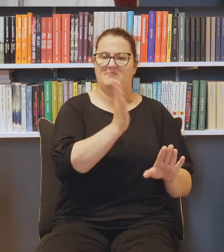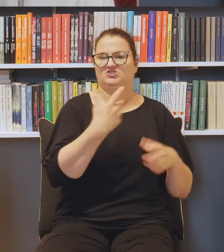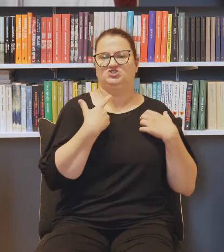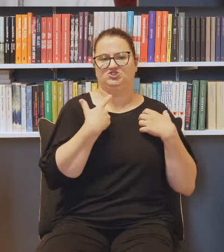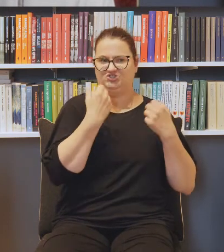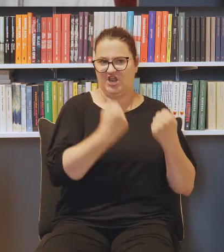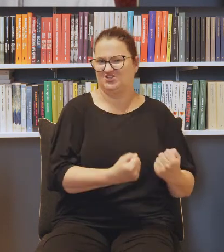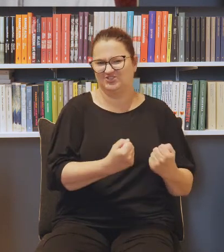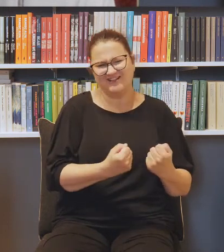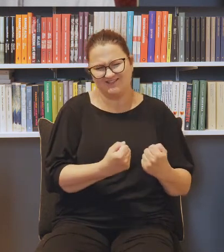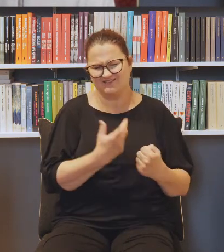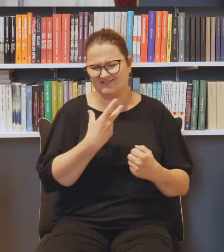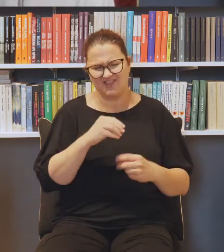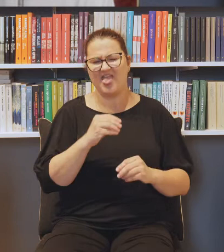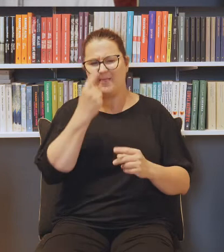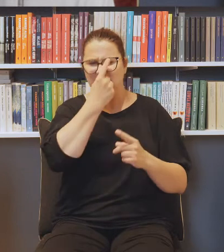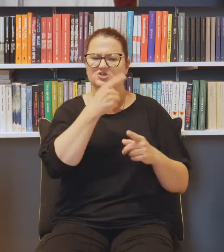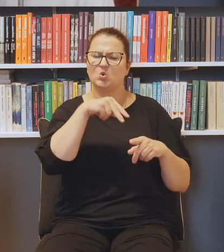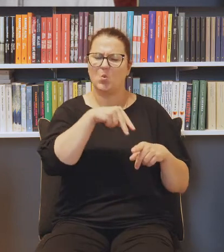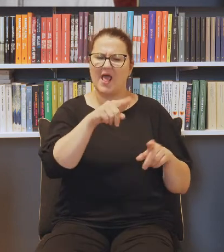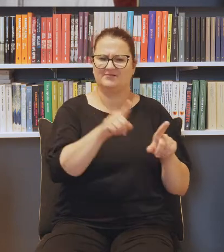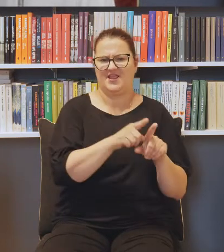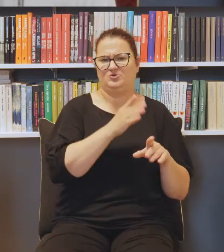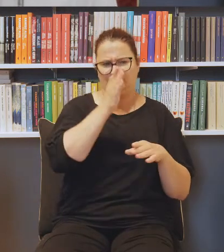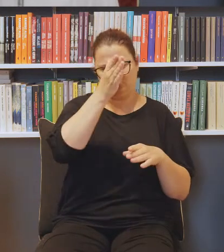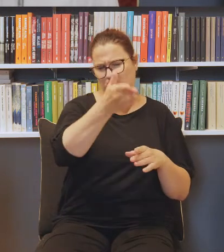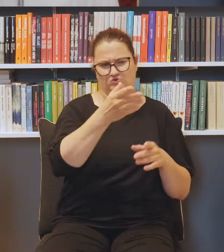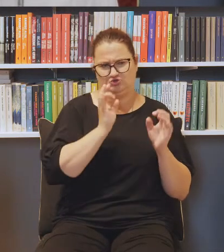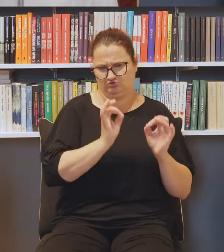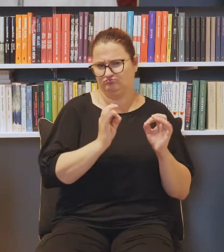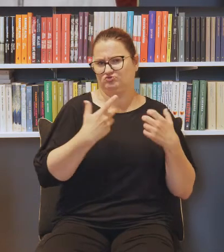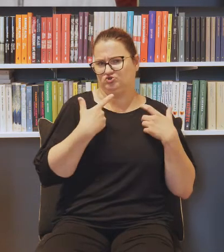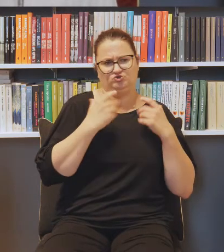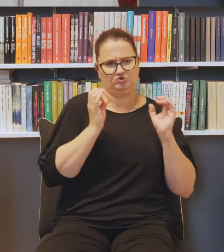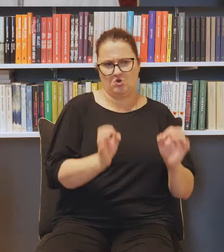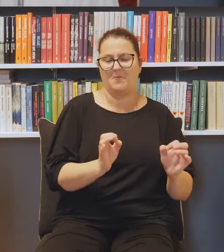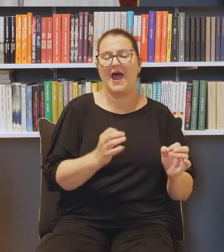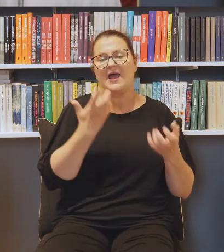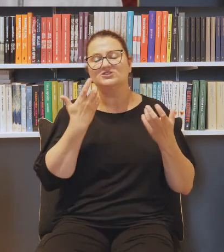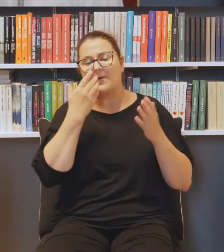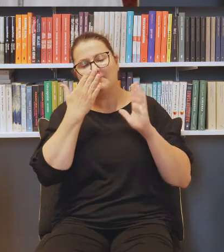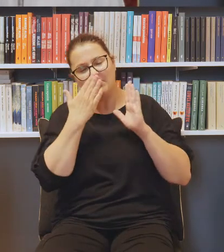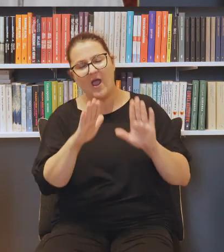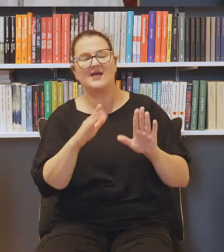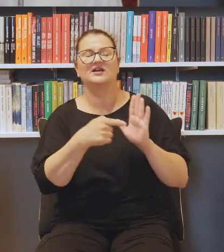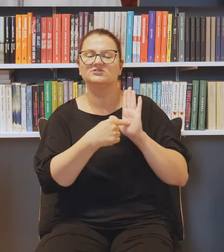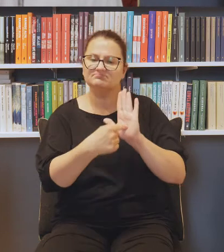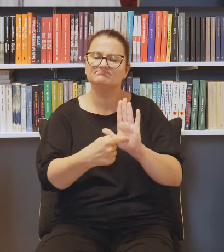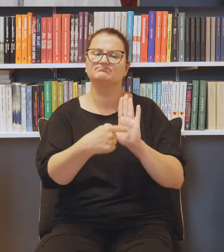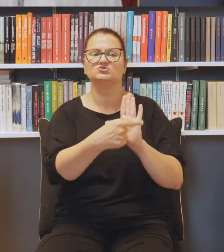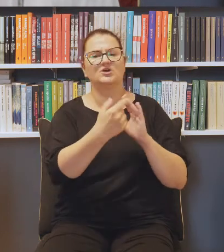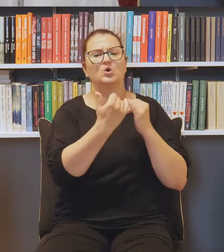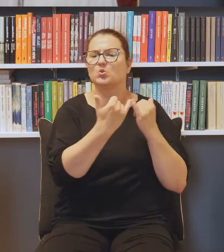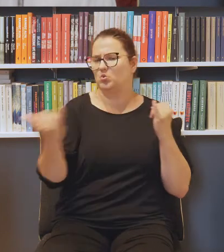Myślę, że Ula też będzie miała, może mieć dobre życie, tylko chciałem pokazać, że to są różne właśnie